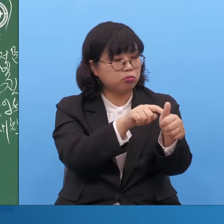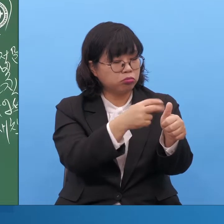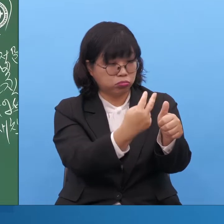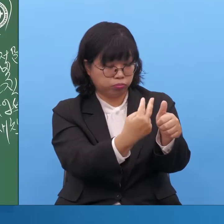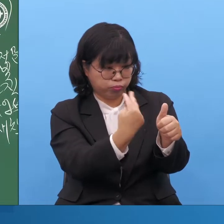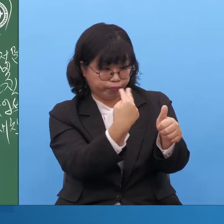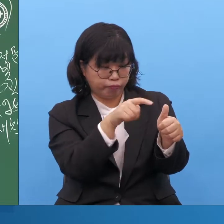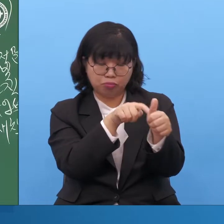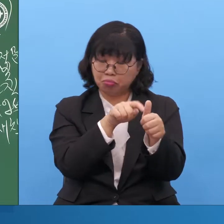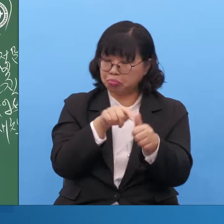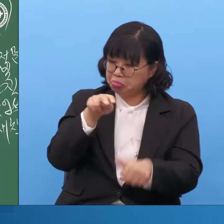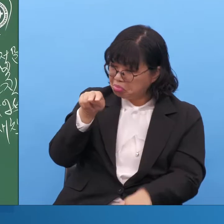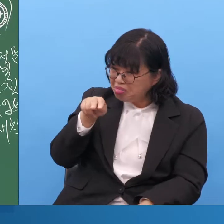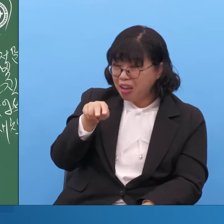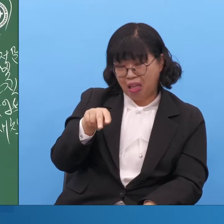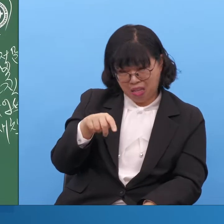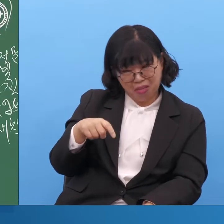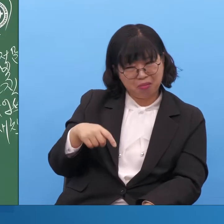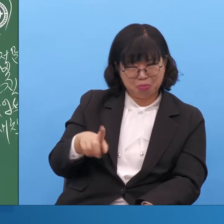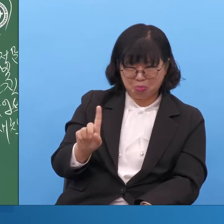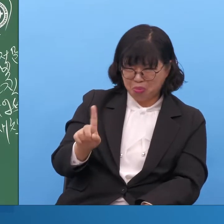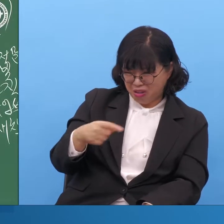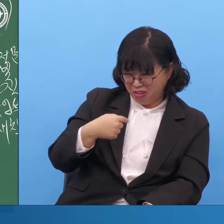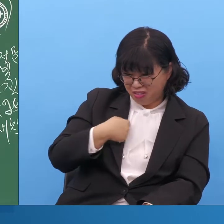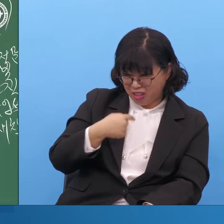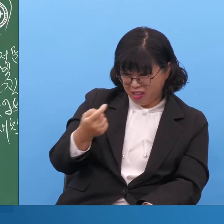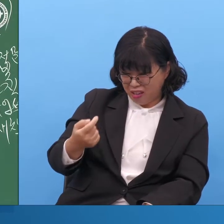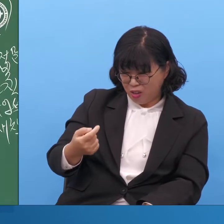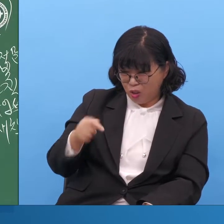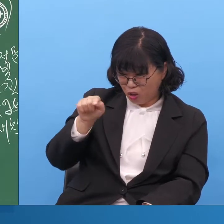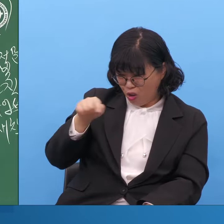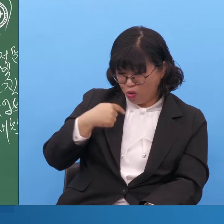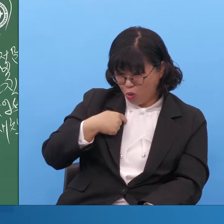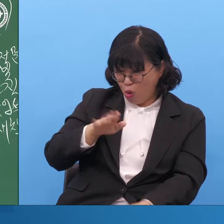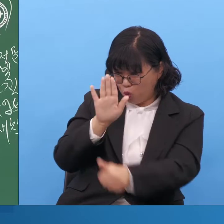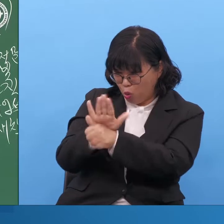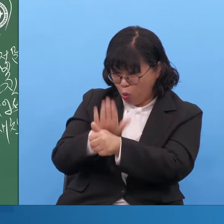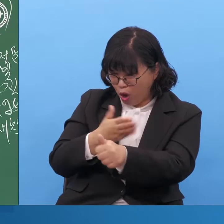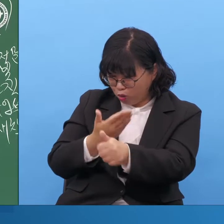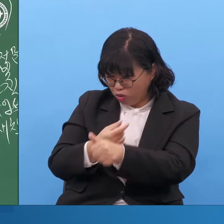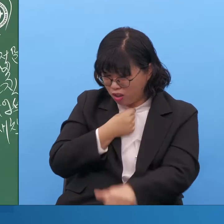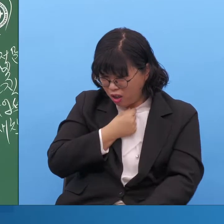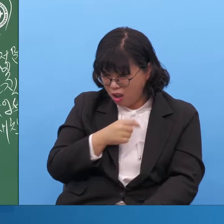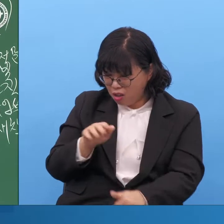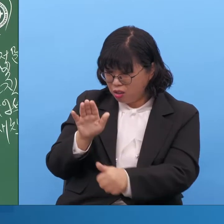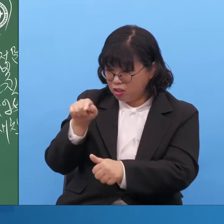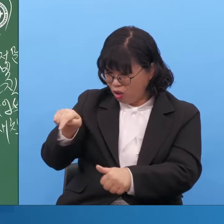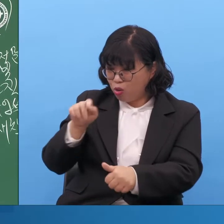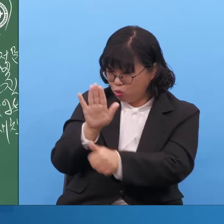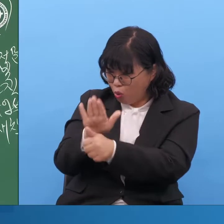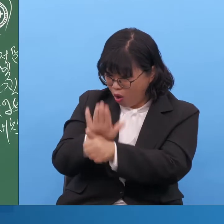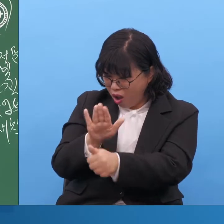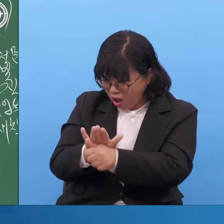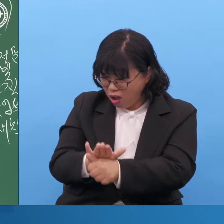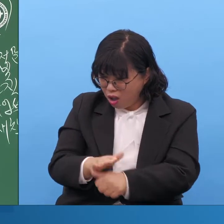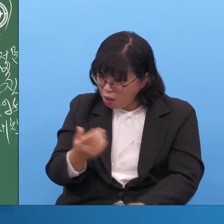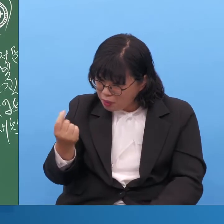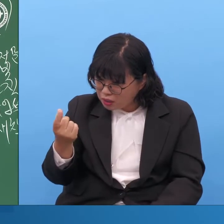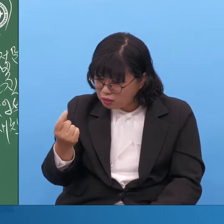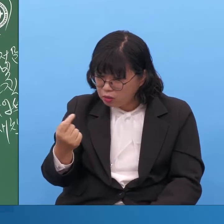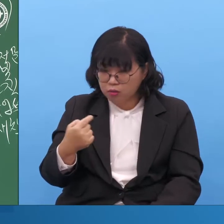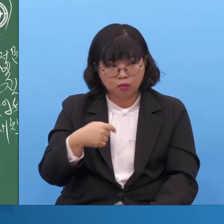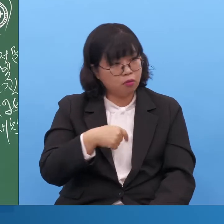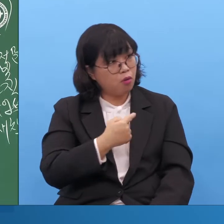없지만 poor or sad. 아니잖아요. But that's not it. 내가 가서 그 사람을 축복해주고 That I go and bless that 그 길이 이런 person. 것이지. That's